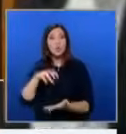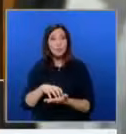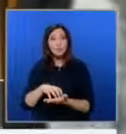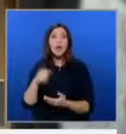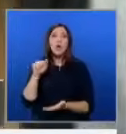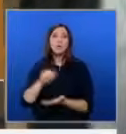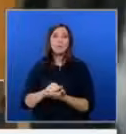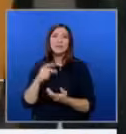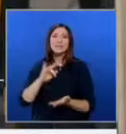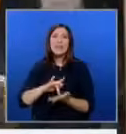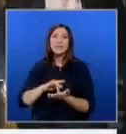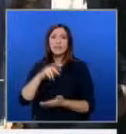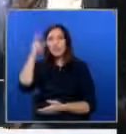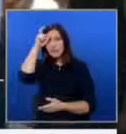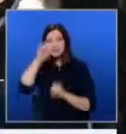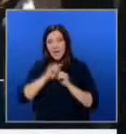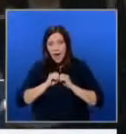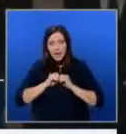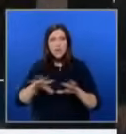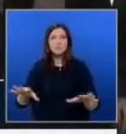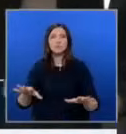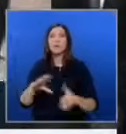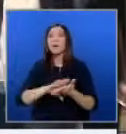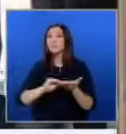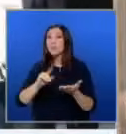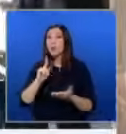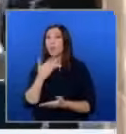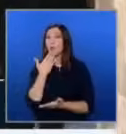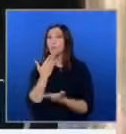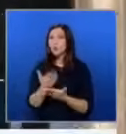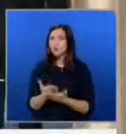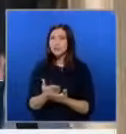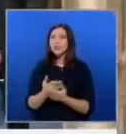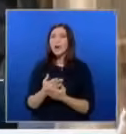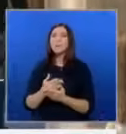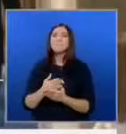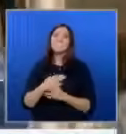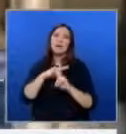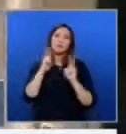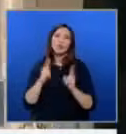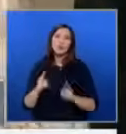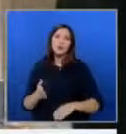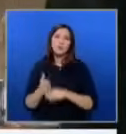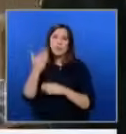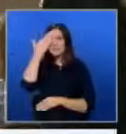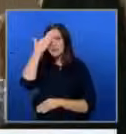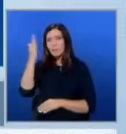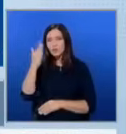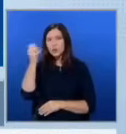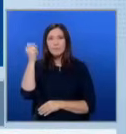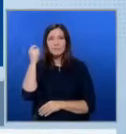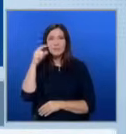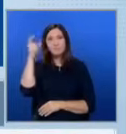от пресцентъра на ДПС пък разпространиха писмо, в което благодарят за международната подкрепа за почетния